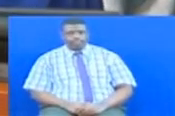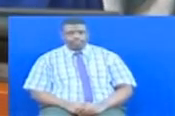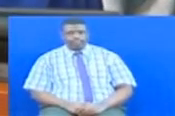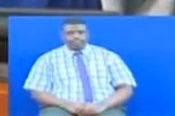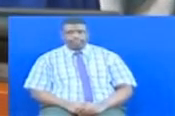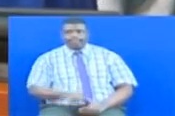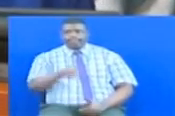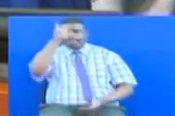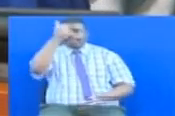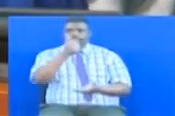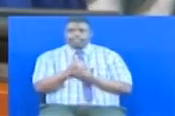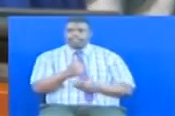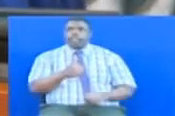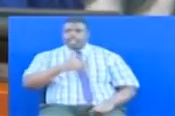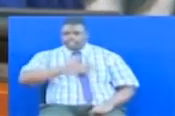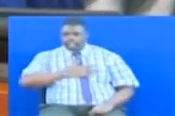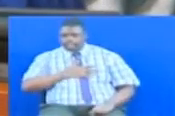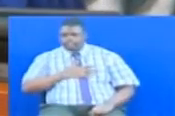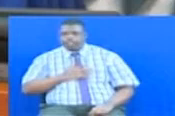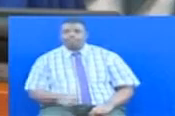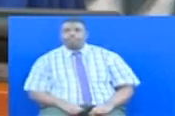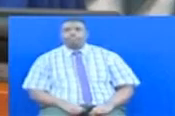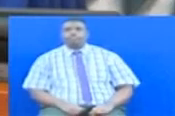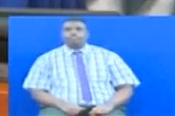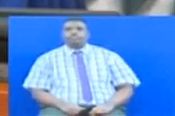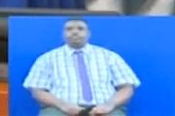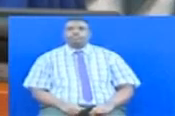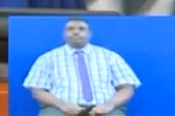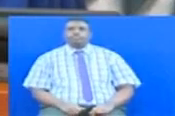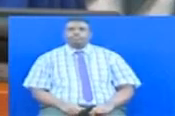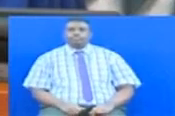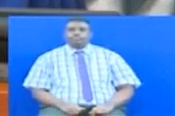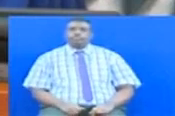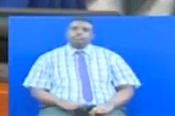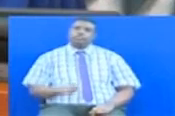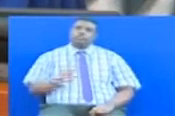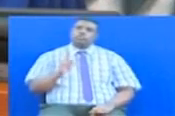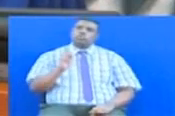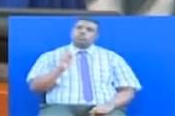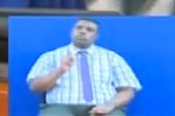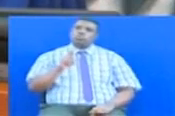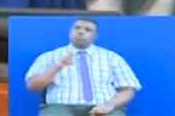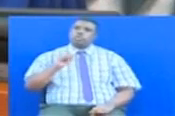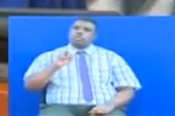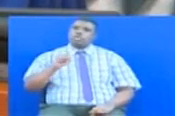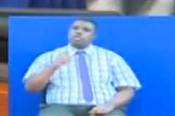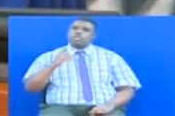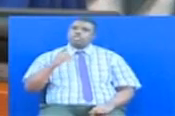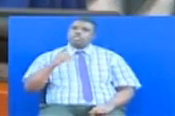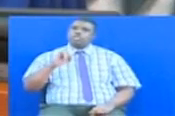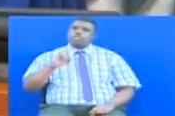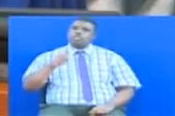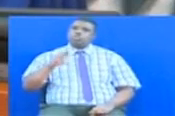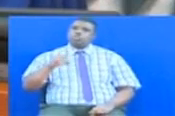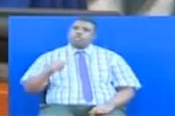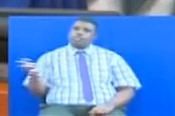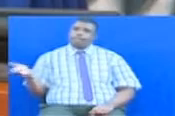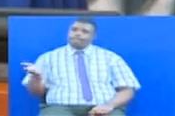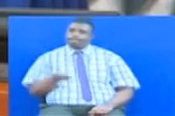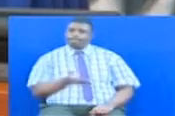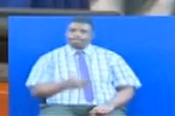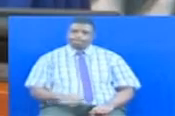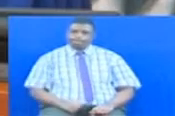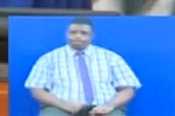Amin. Asante sana. Mheshimiwa Elias Kondiko atafuatiwa na Mheshimiwa Omar Mgumba,